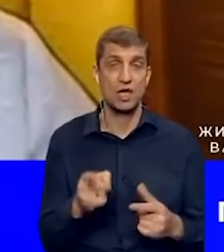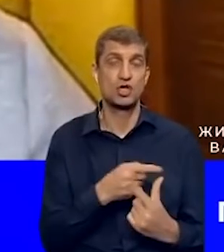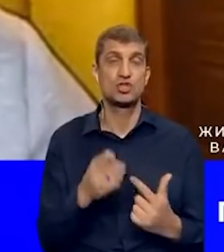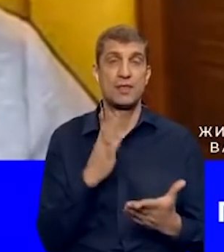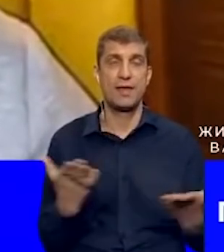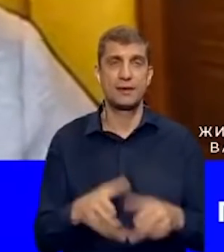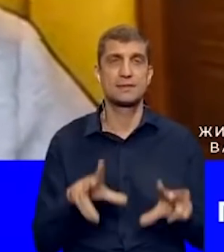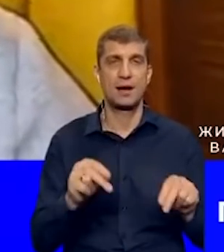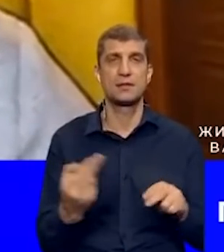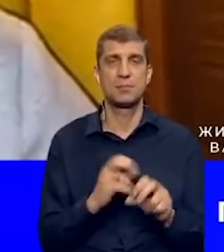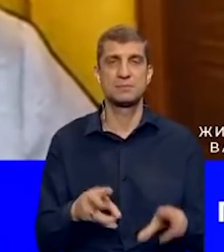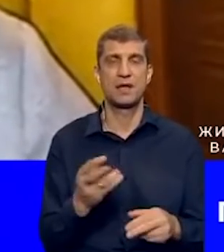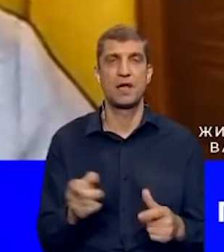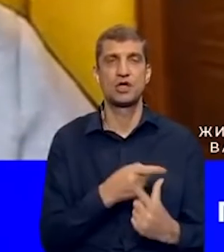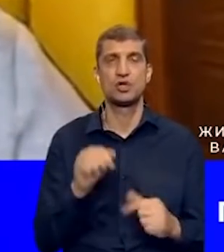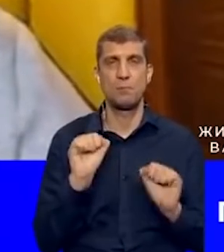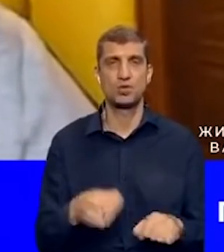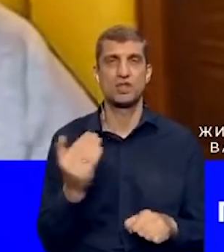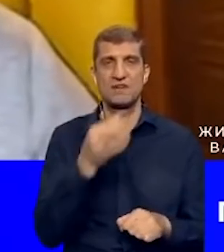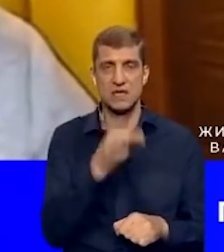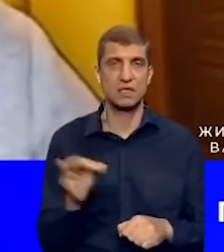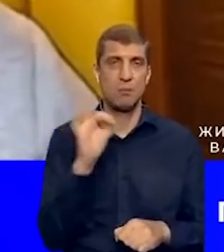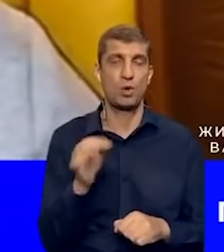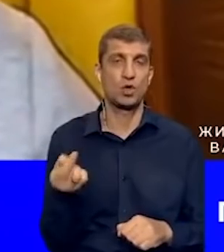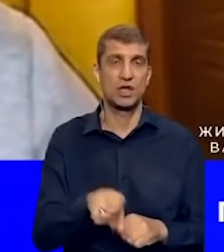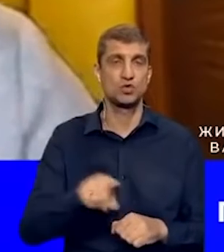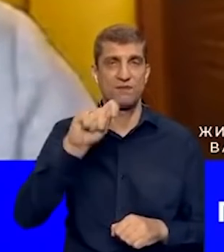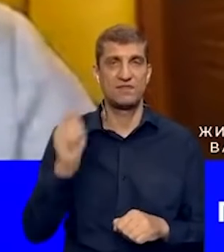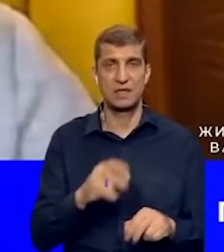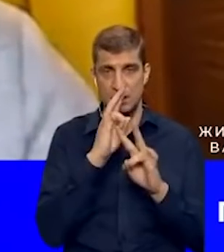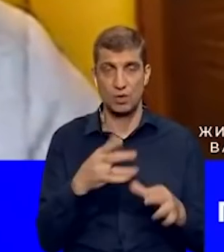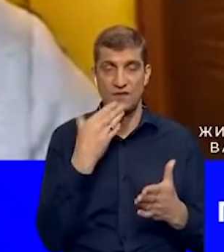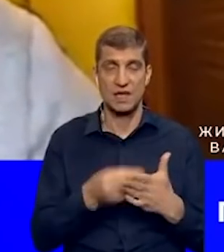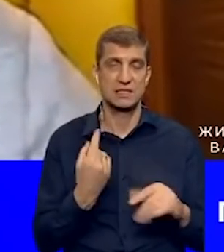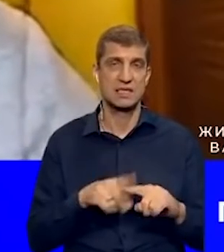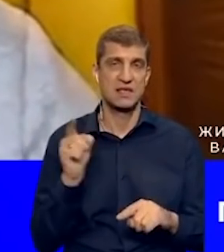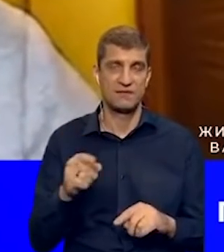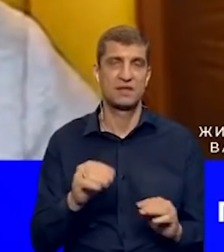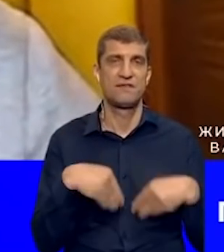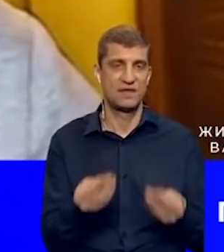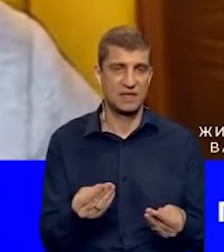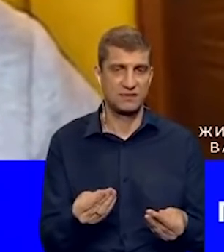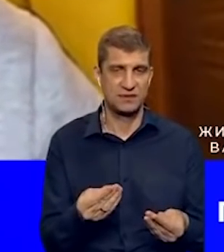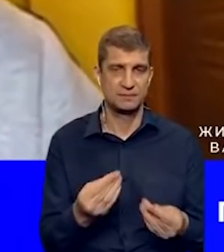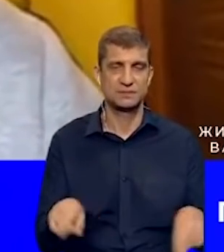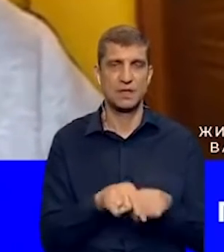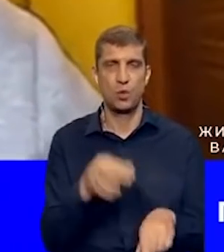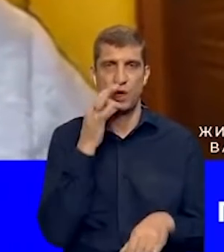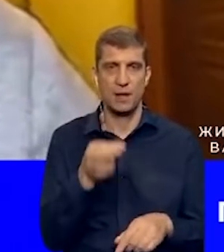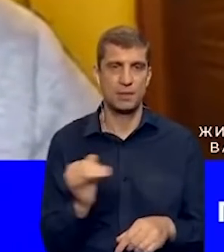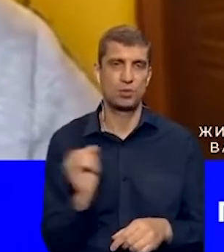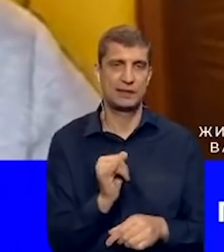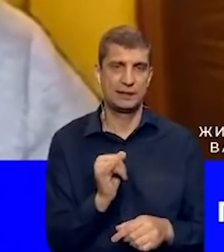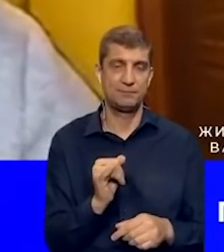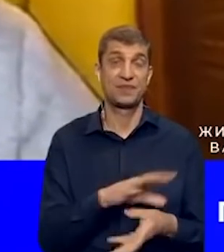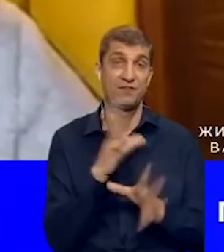гарантії безпеки, чи можете ви сказати про те, що війни не буде? І власне на це він видав таку репліку. І